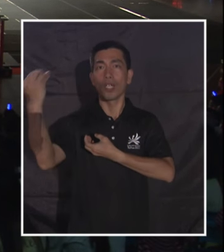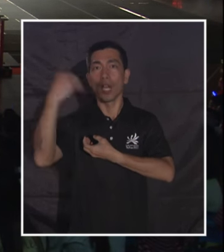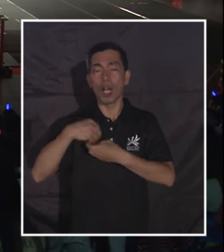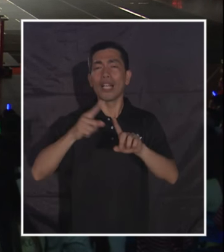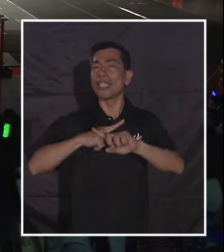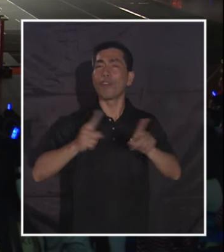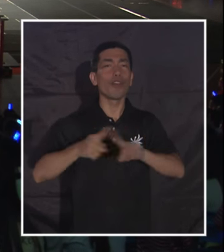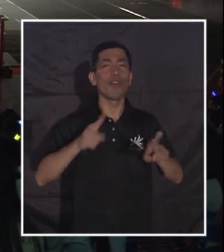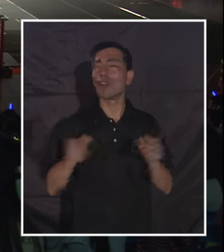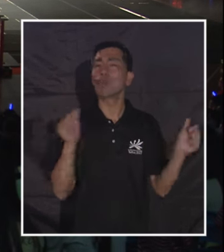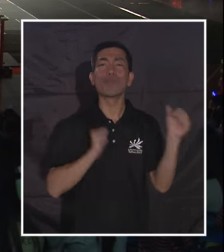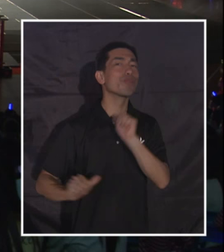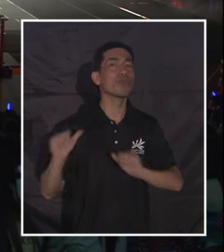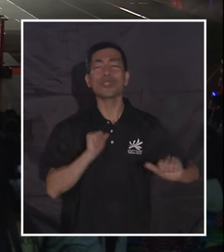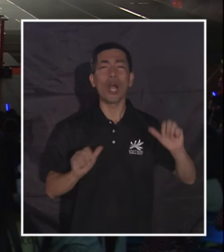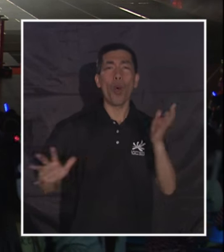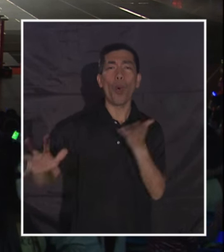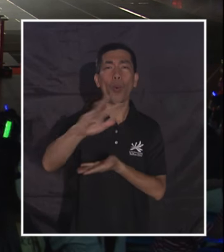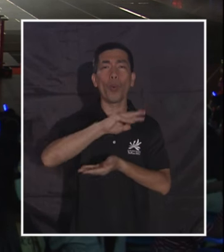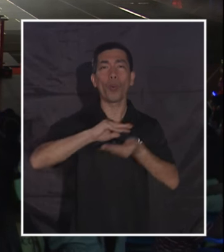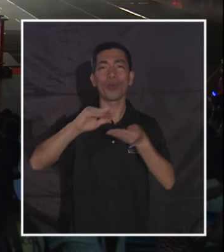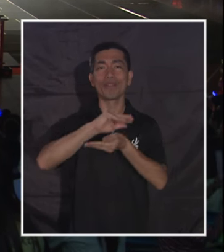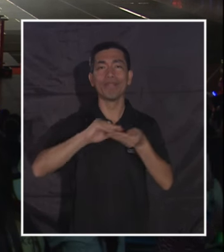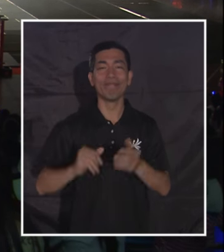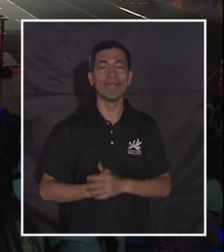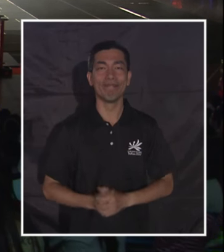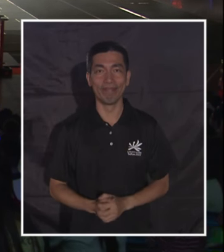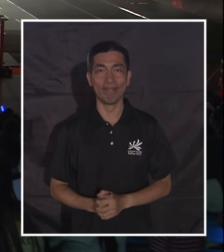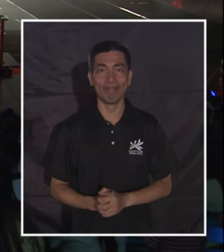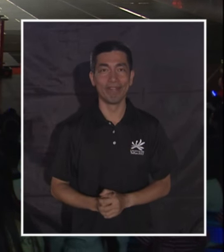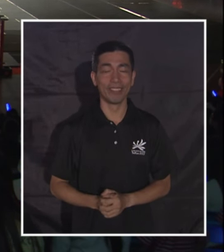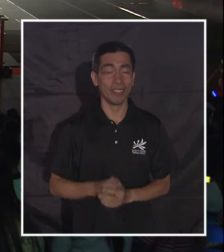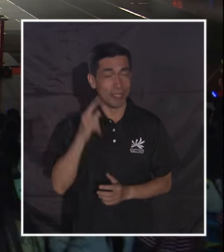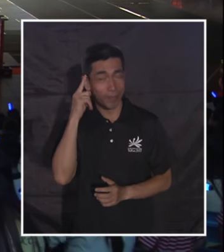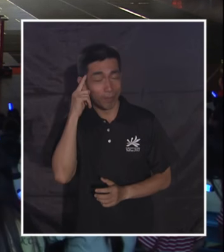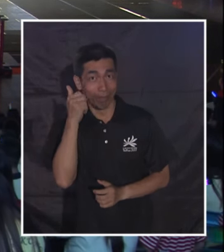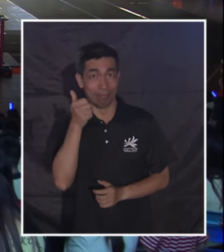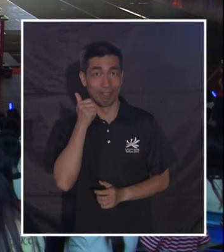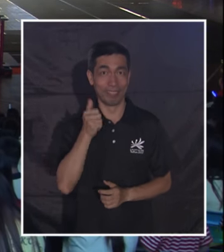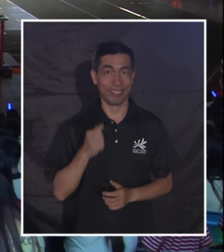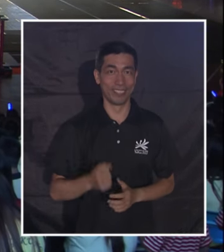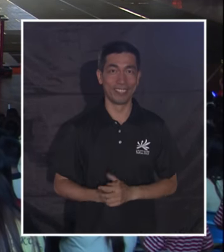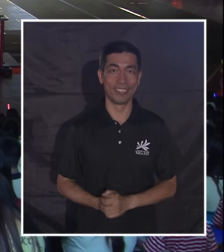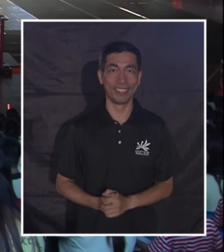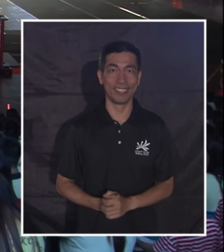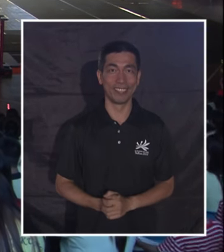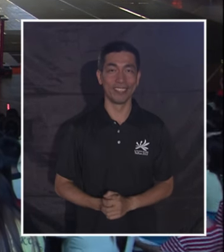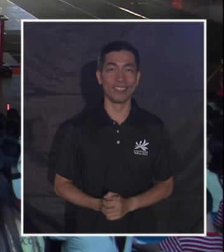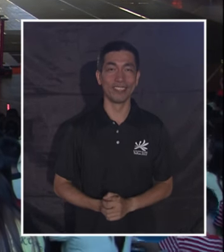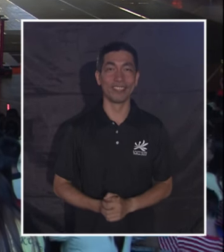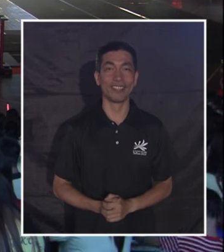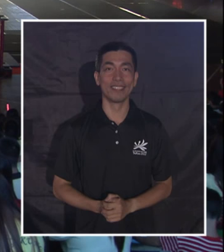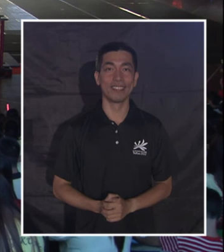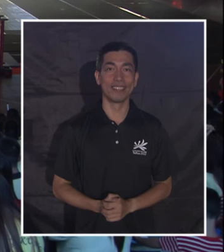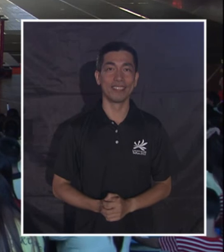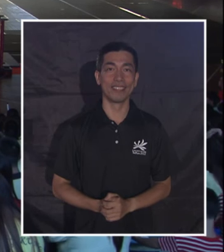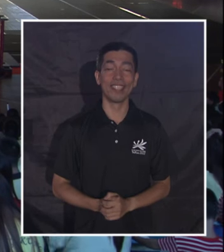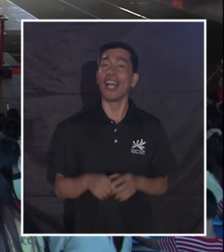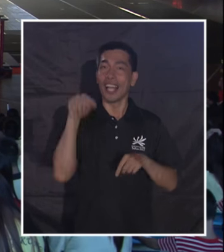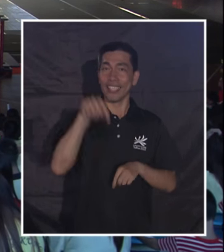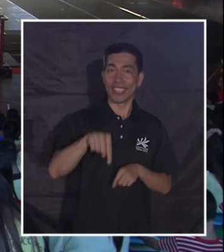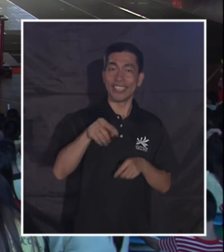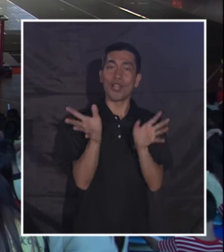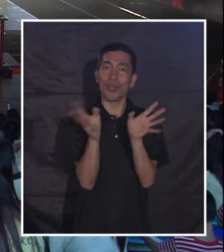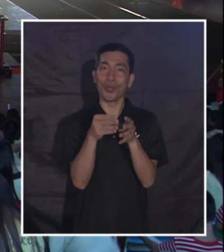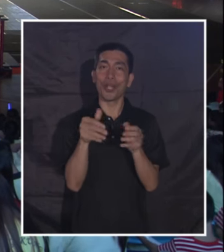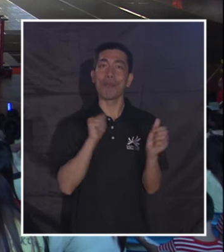是以专业、精致、创意及传承为中心主旨。 宋坤传艺享誉